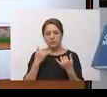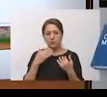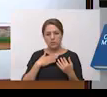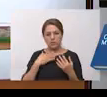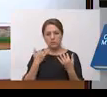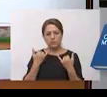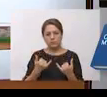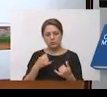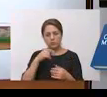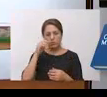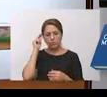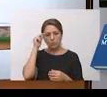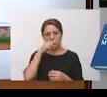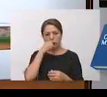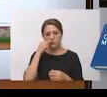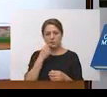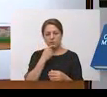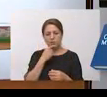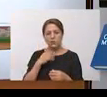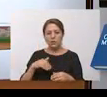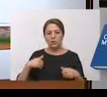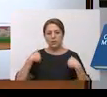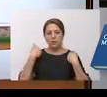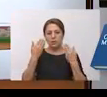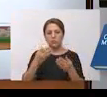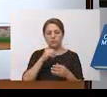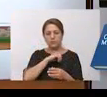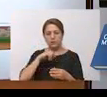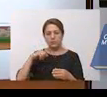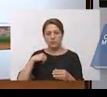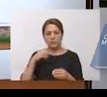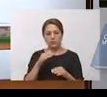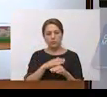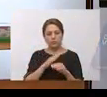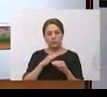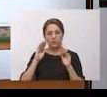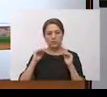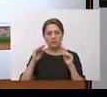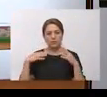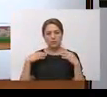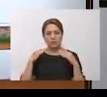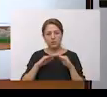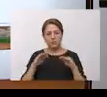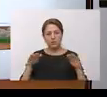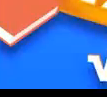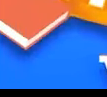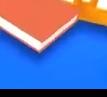урок русского языка. Я желаю вам всего самого доброго. До свидания, ребята.